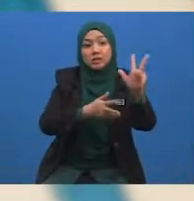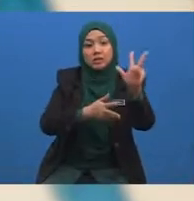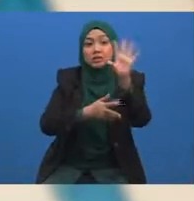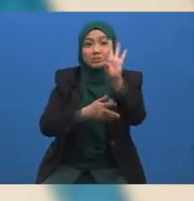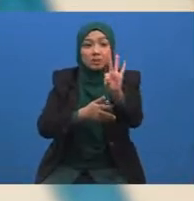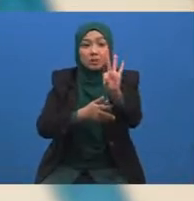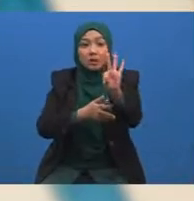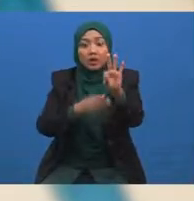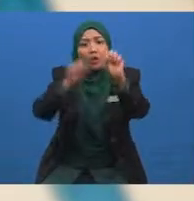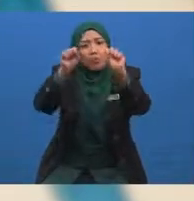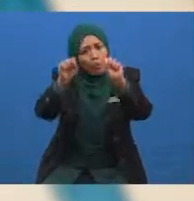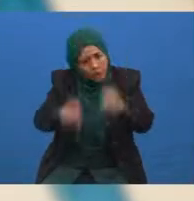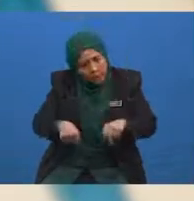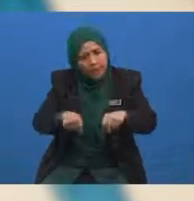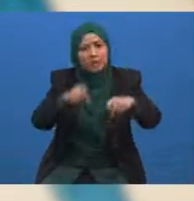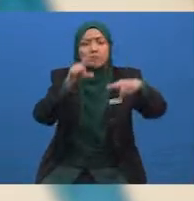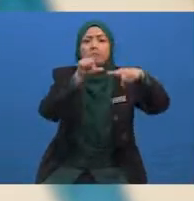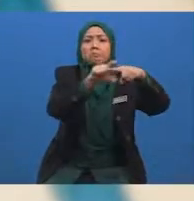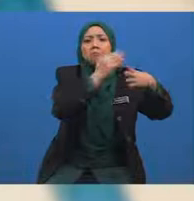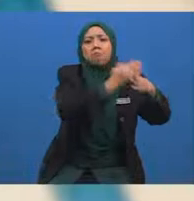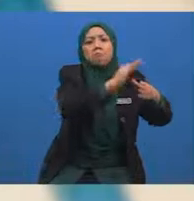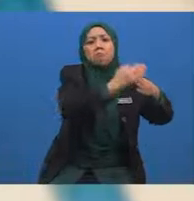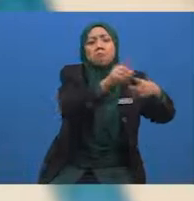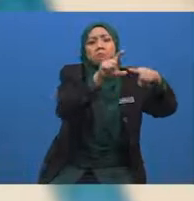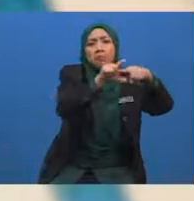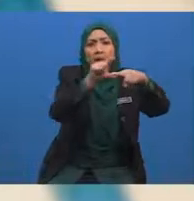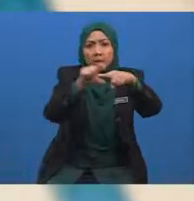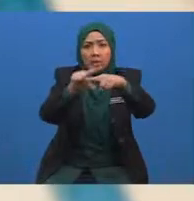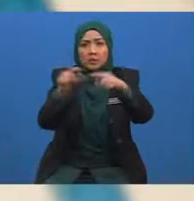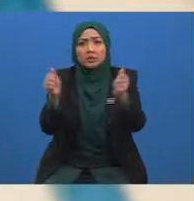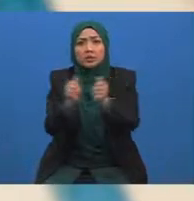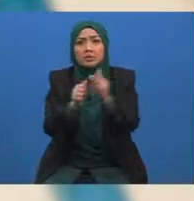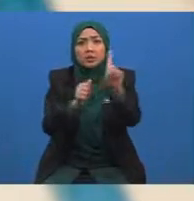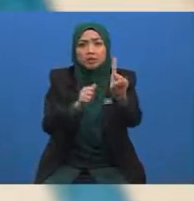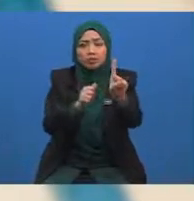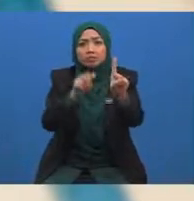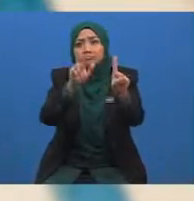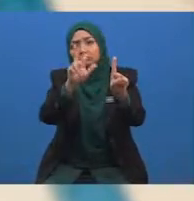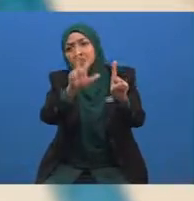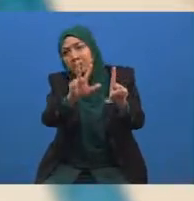39 boleh dibahagi dengan 1, 3,